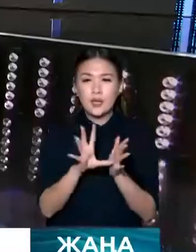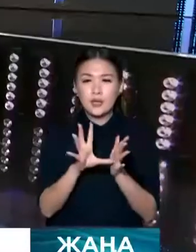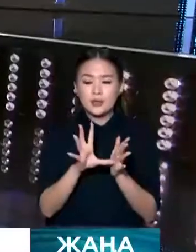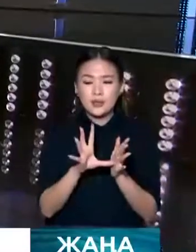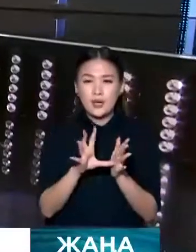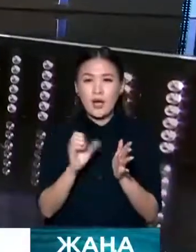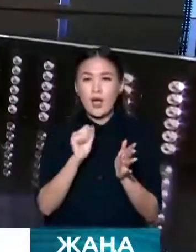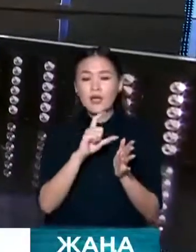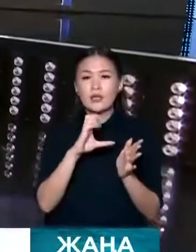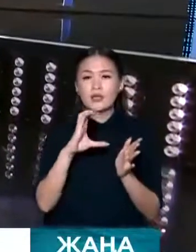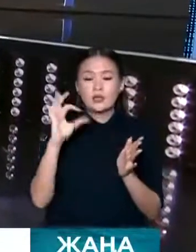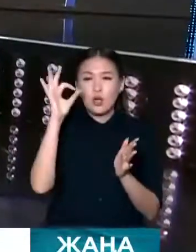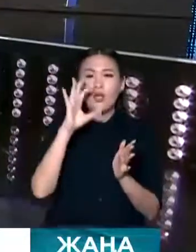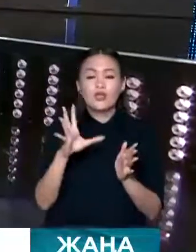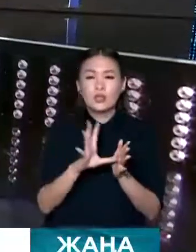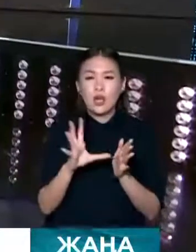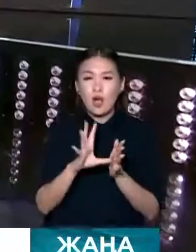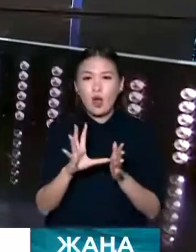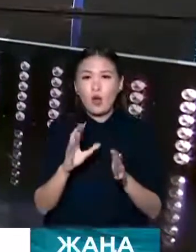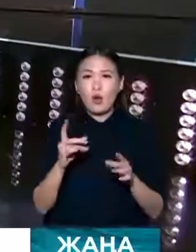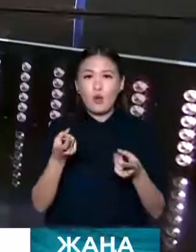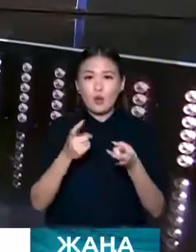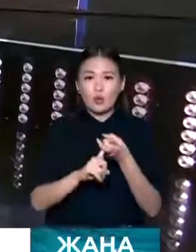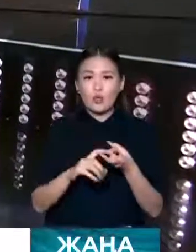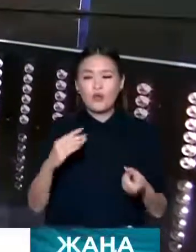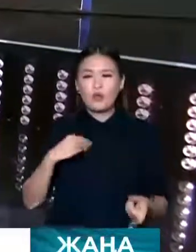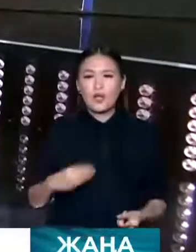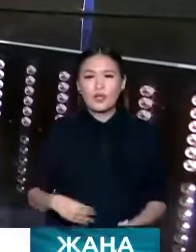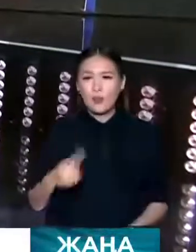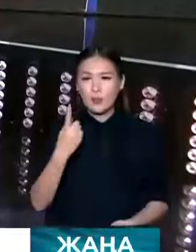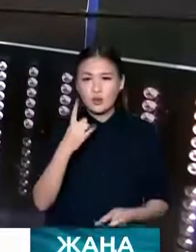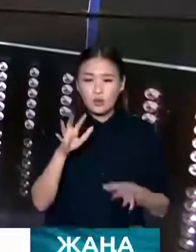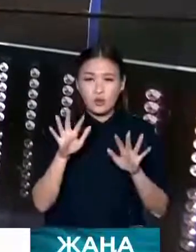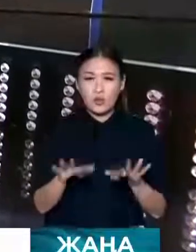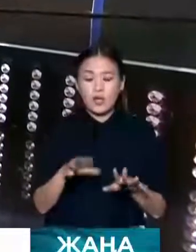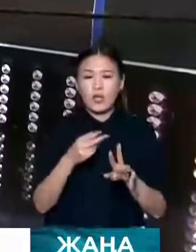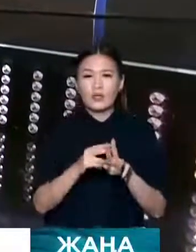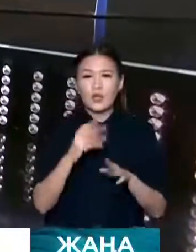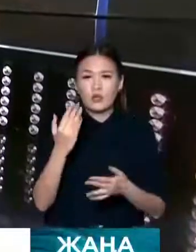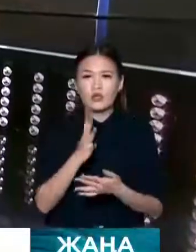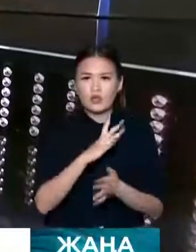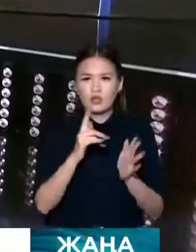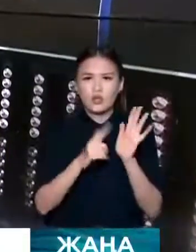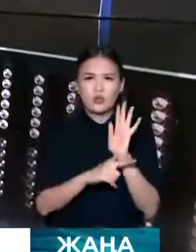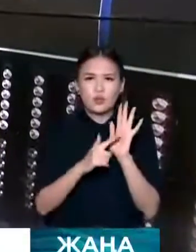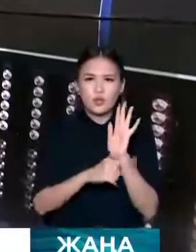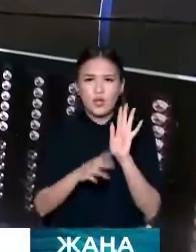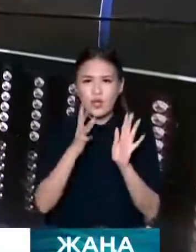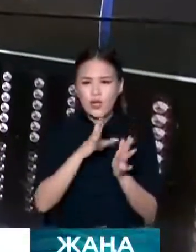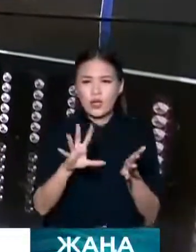энергияның, АЭС-тен шығатын энергияның үлесі бойынша Франция бірінші орында. Өйткені ода шамамен 70